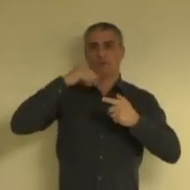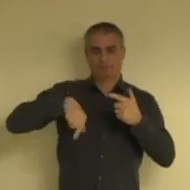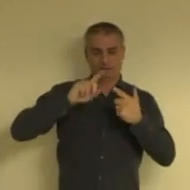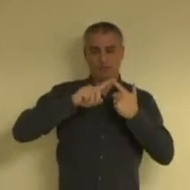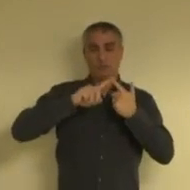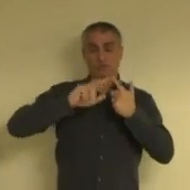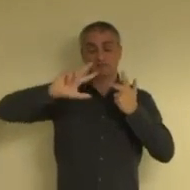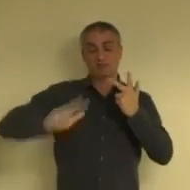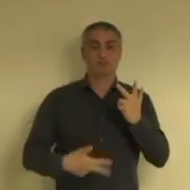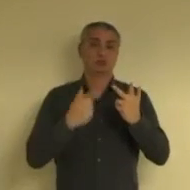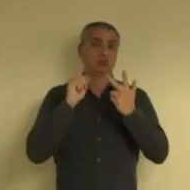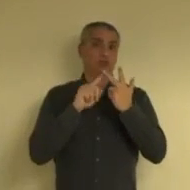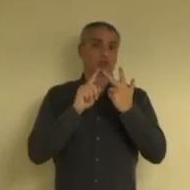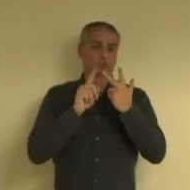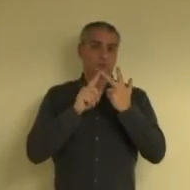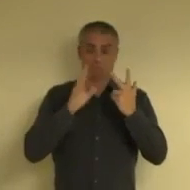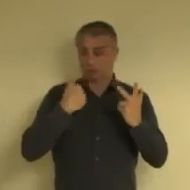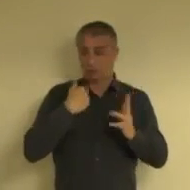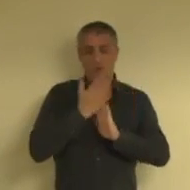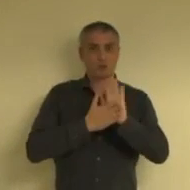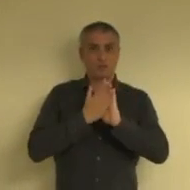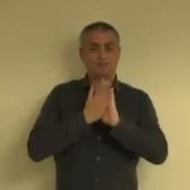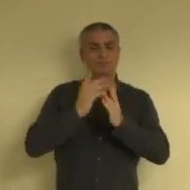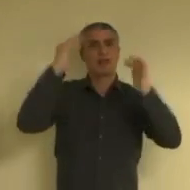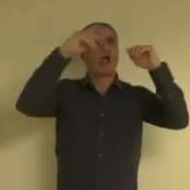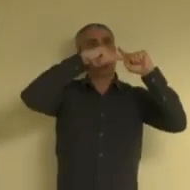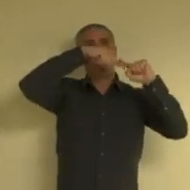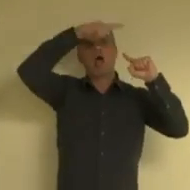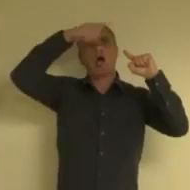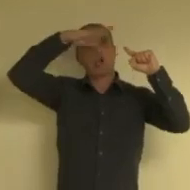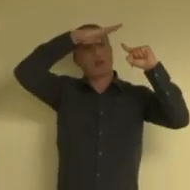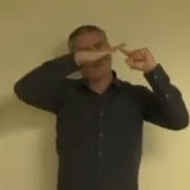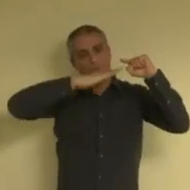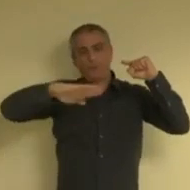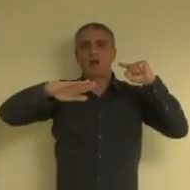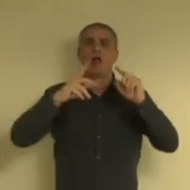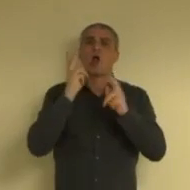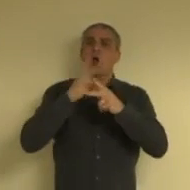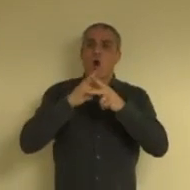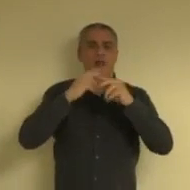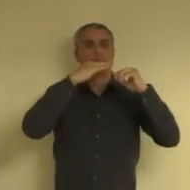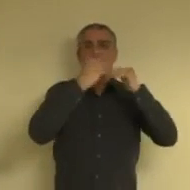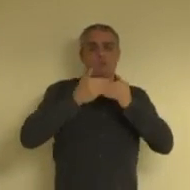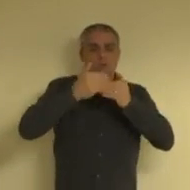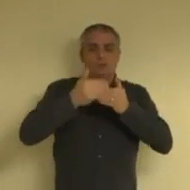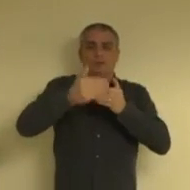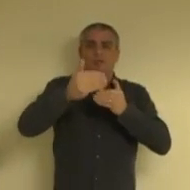בישראל. והדבר השלישי הוא מה שאנחנו קוראים לשטח את העקומה, לפזר את החולים על ציר